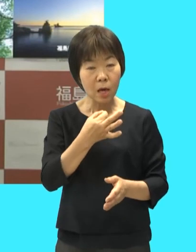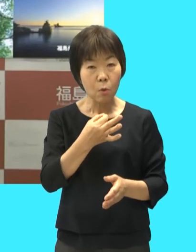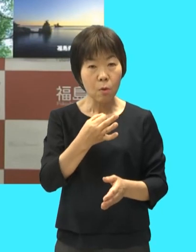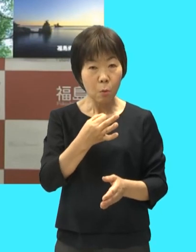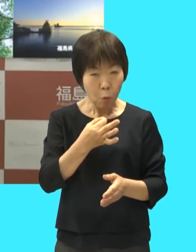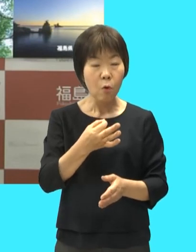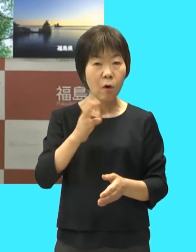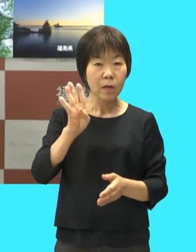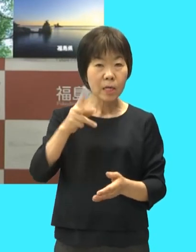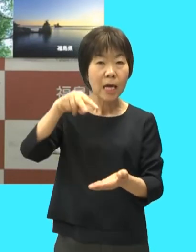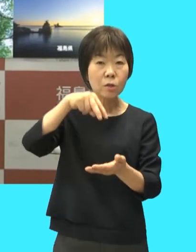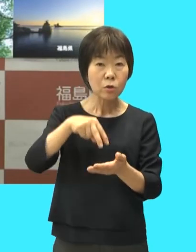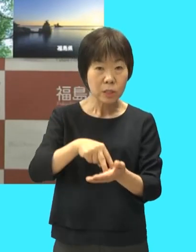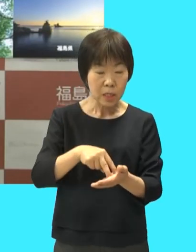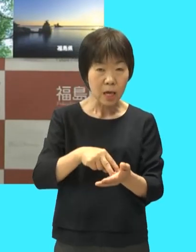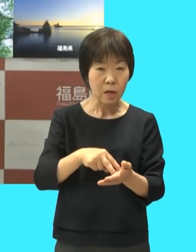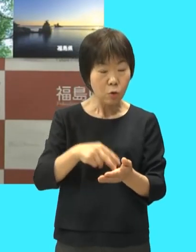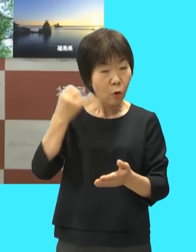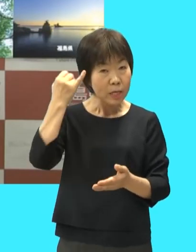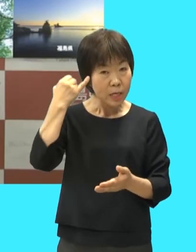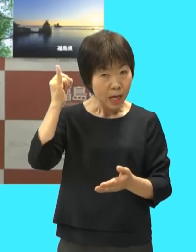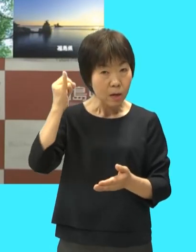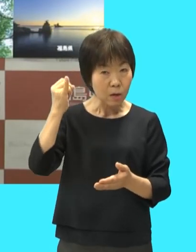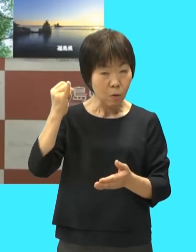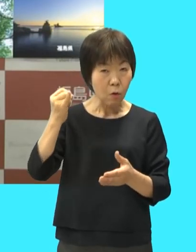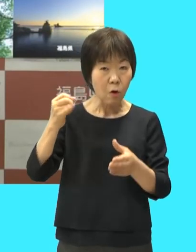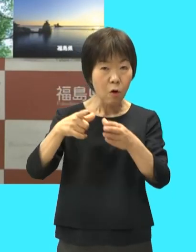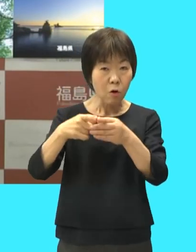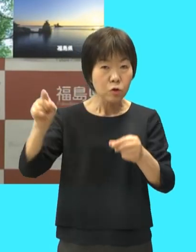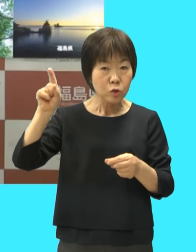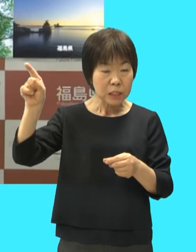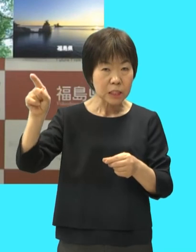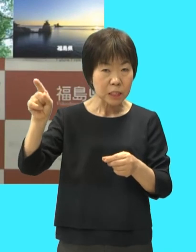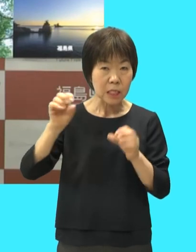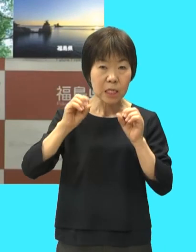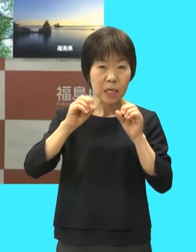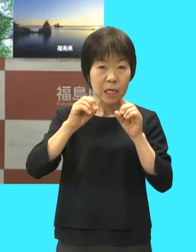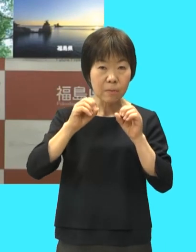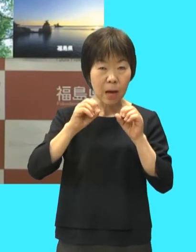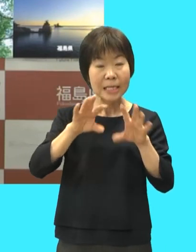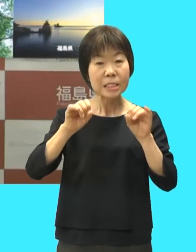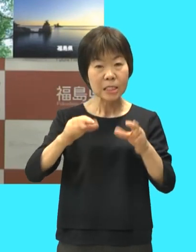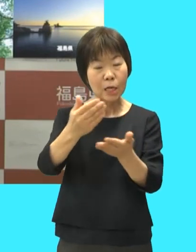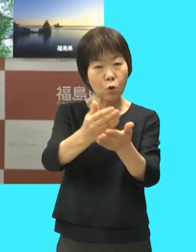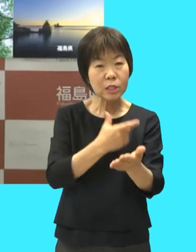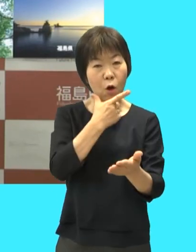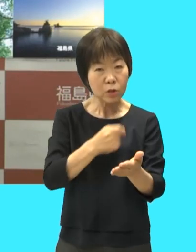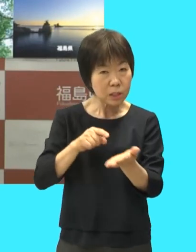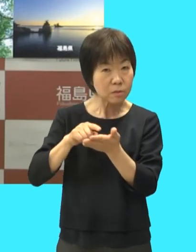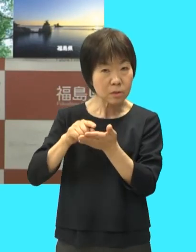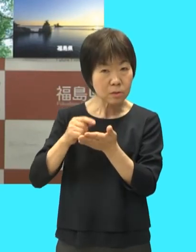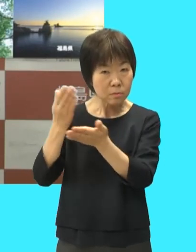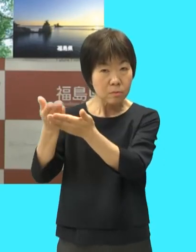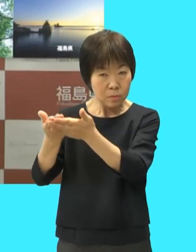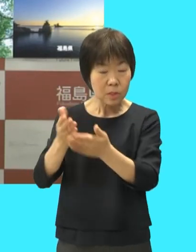としてこういう意見があるんだよということを強く発信して、残してくれというようなことを言っていくということでは、今のところでは